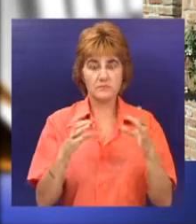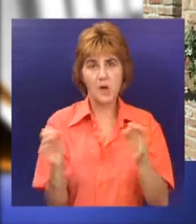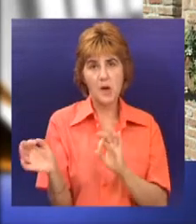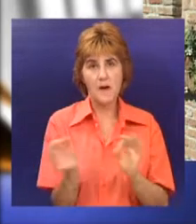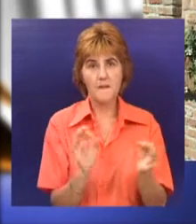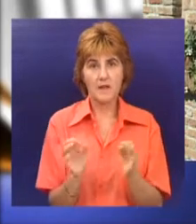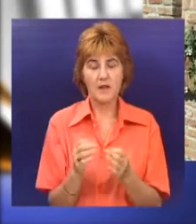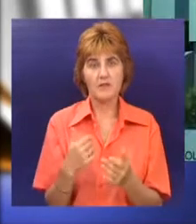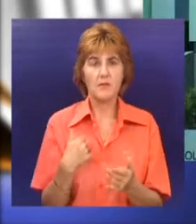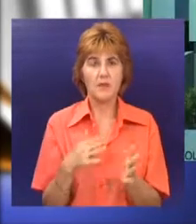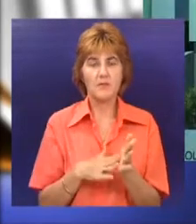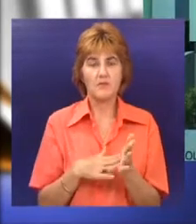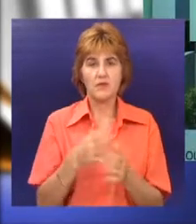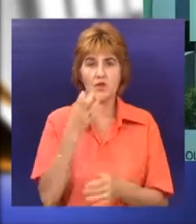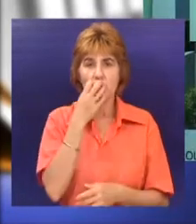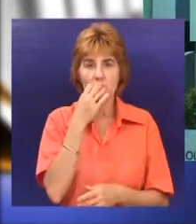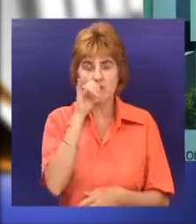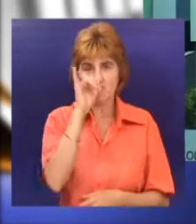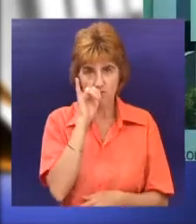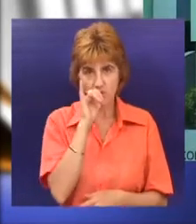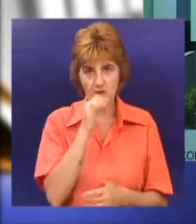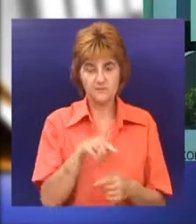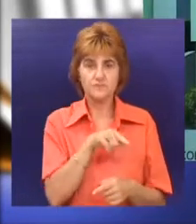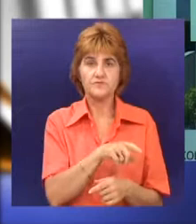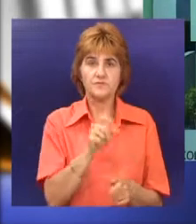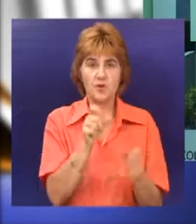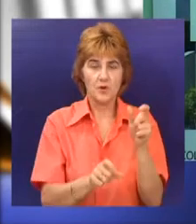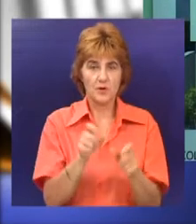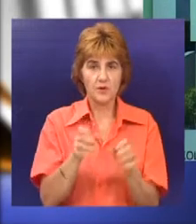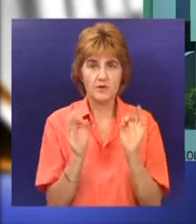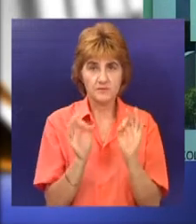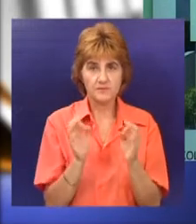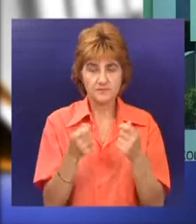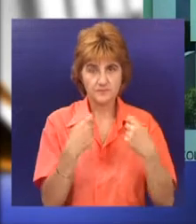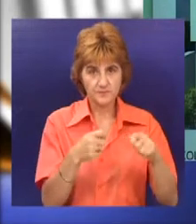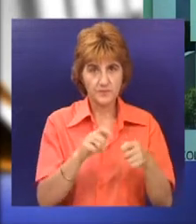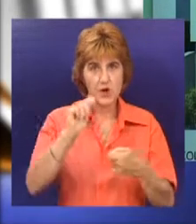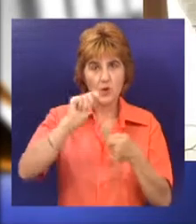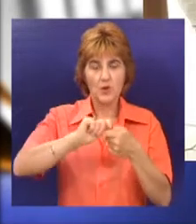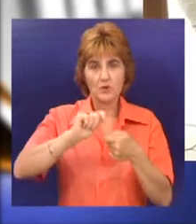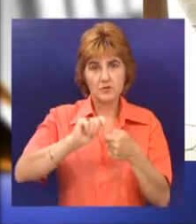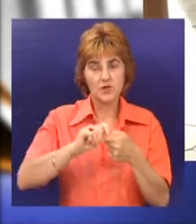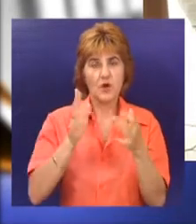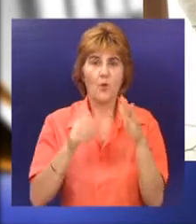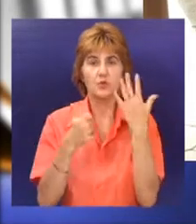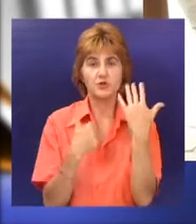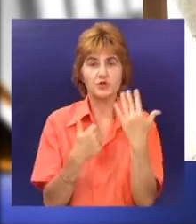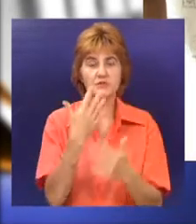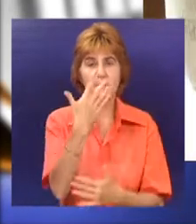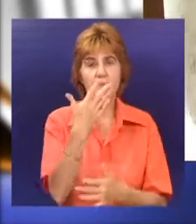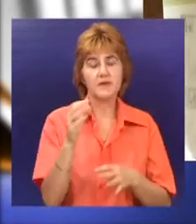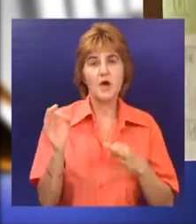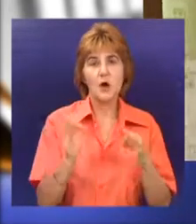za pripremu tople potrošne vode. Ugradnjom sunčevih kolektora može da se uštedi do 65% troškova za energiju za